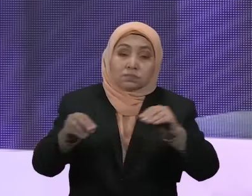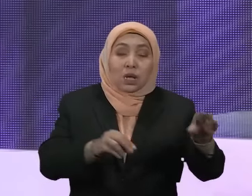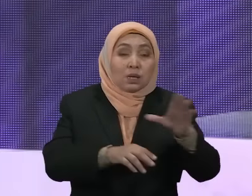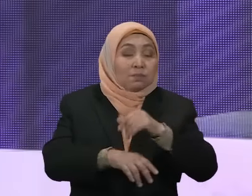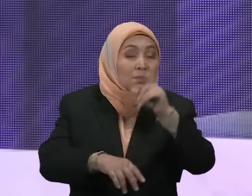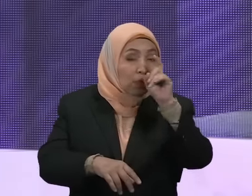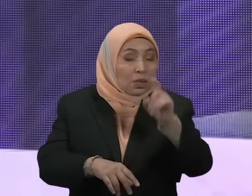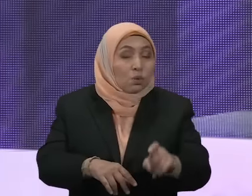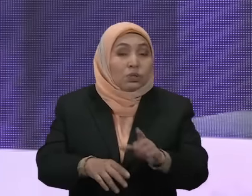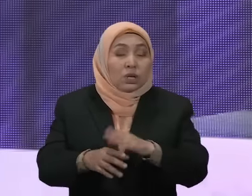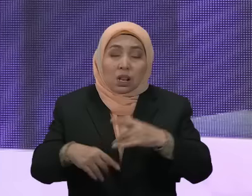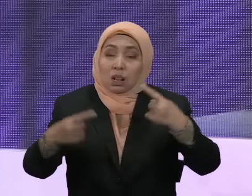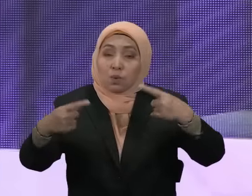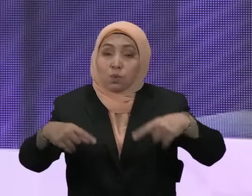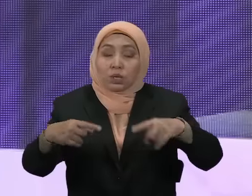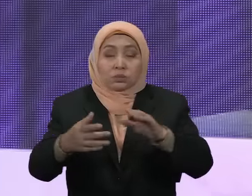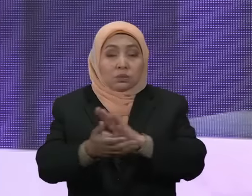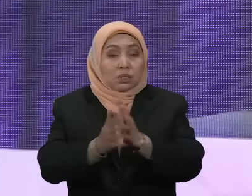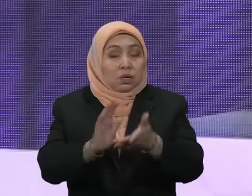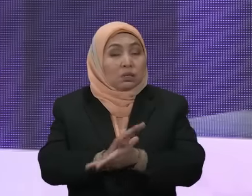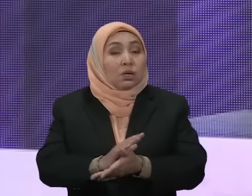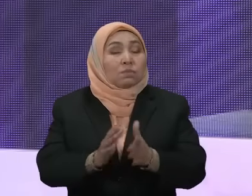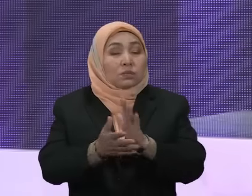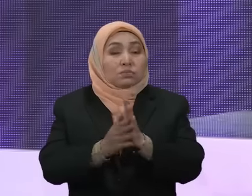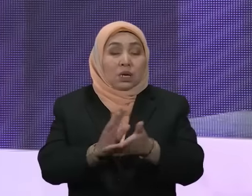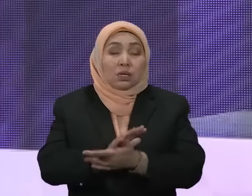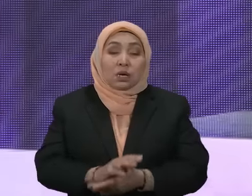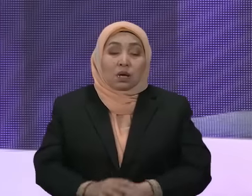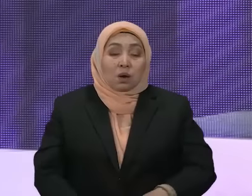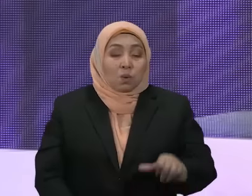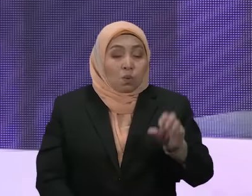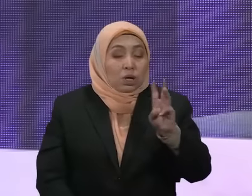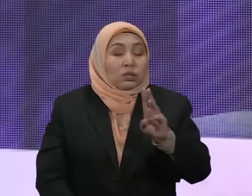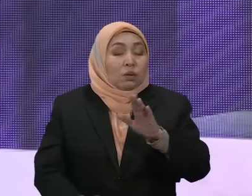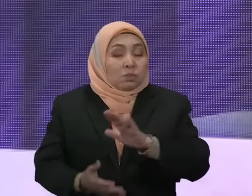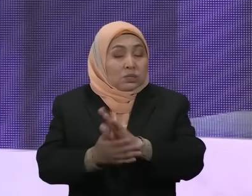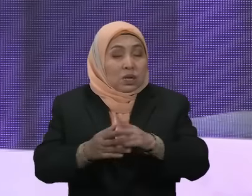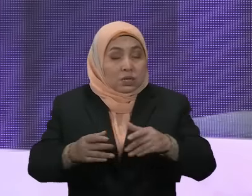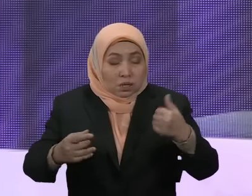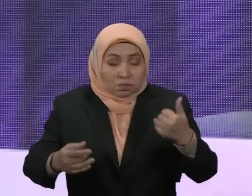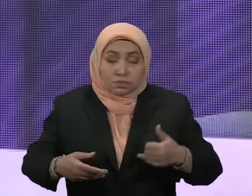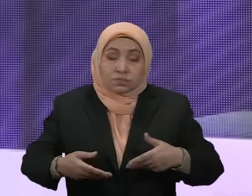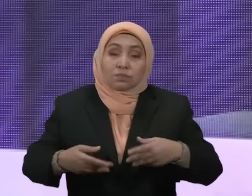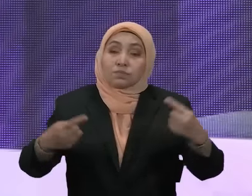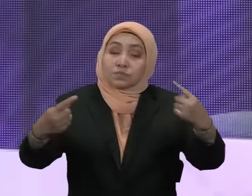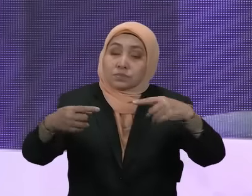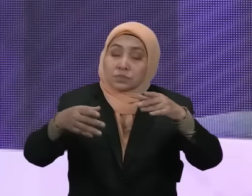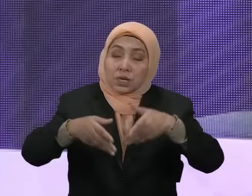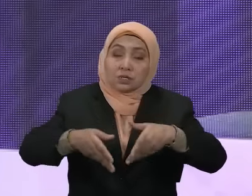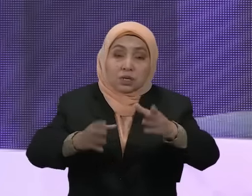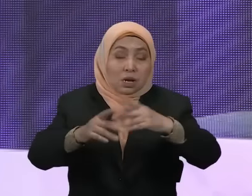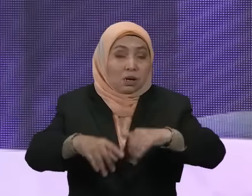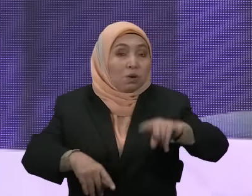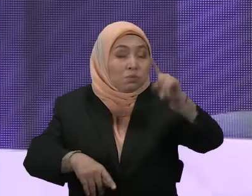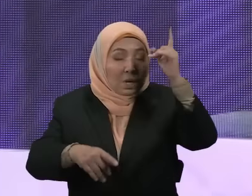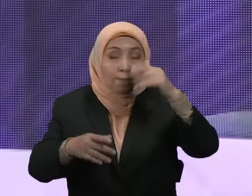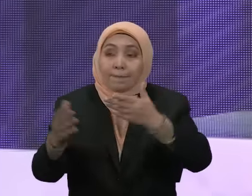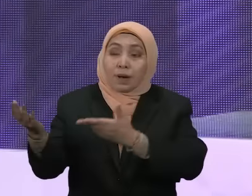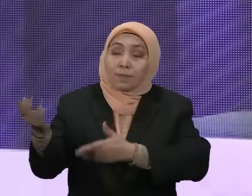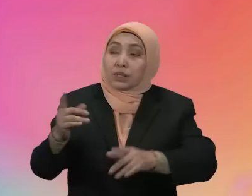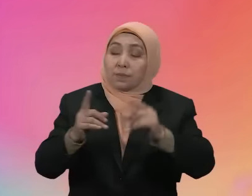perlu dilawan agar ianya menjadi wajahadu fi sabi lillah. Membawa pada perkataan pilihan pada kali ini,